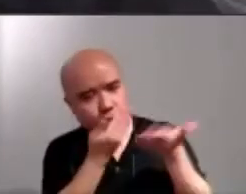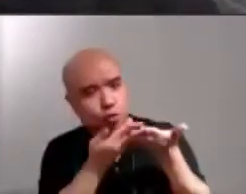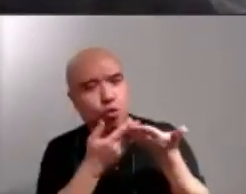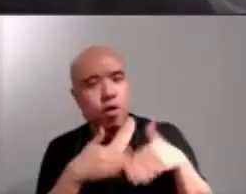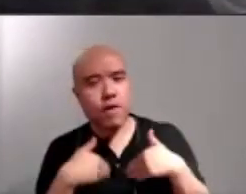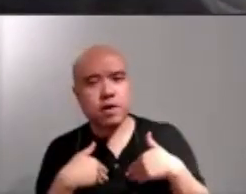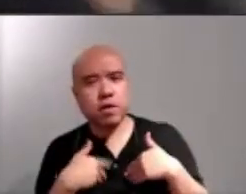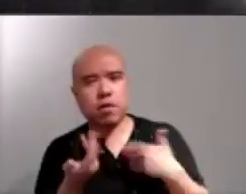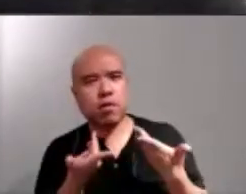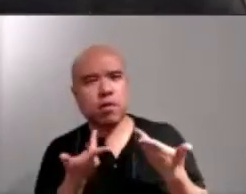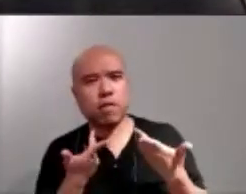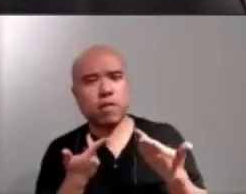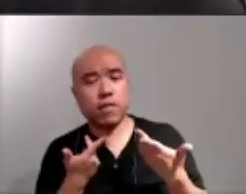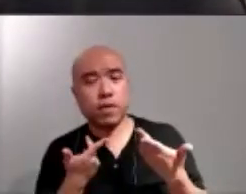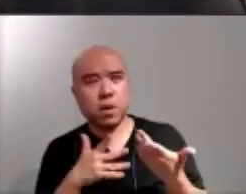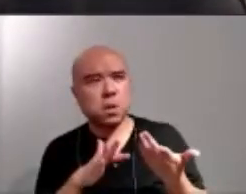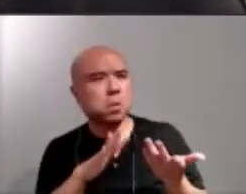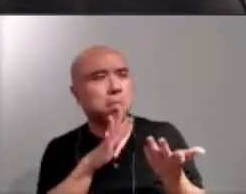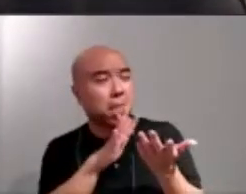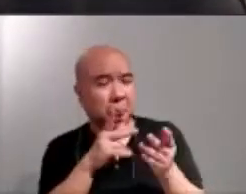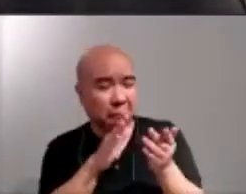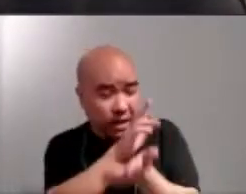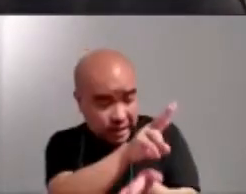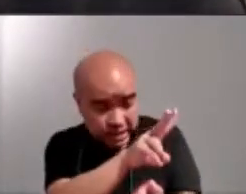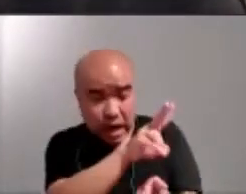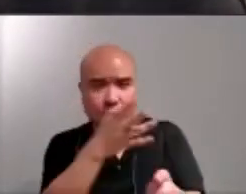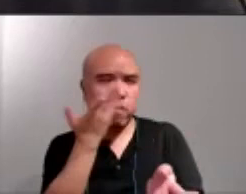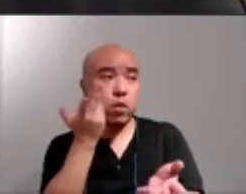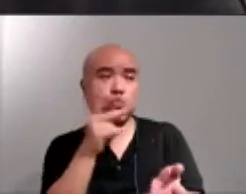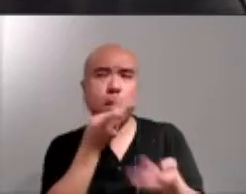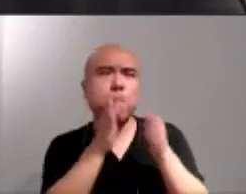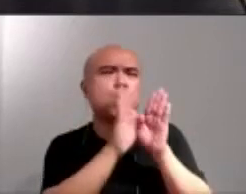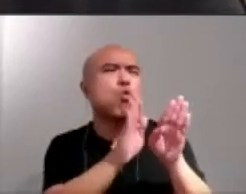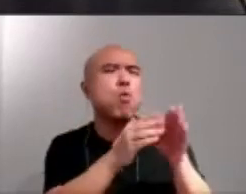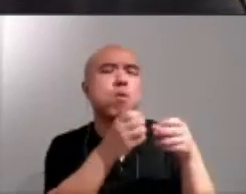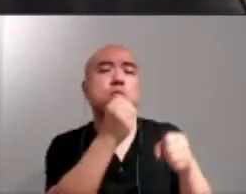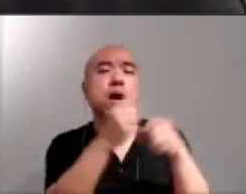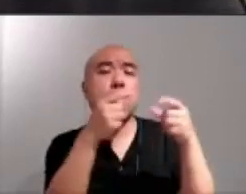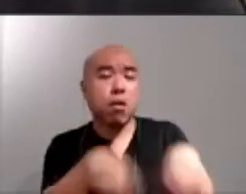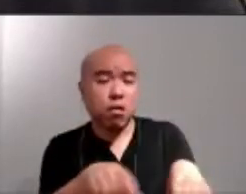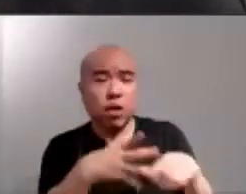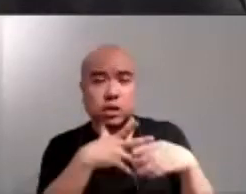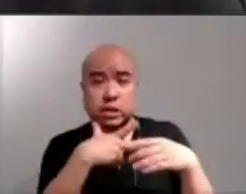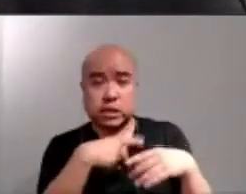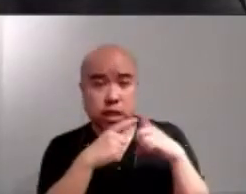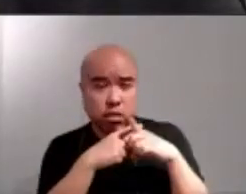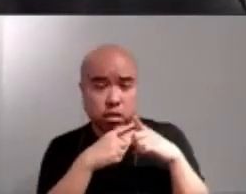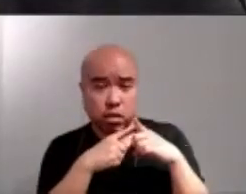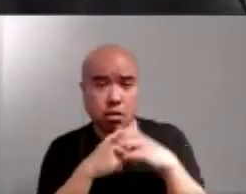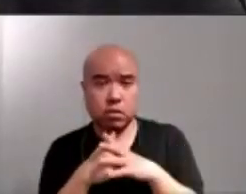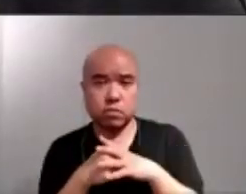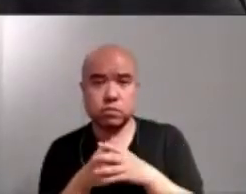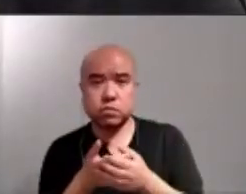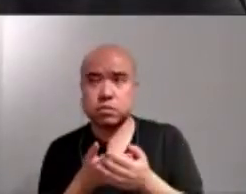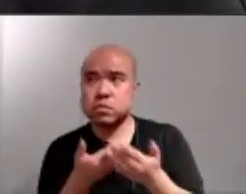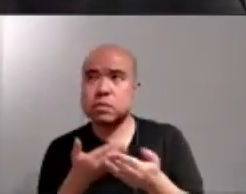唔好講十年啦，嚟緊兩三年，我哋點樣去幫呢啲失業大軍咧？其實而家亦都係做咗一個好好嘅機會，就係